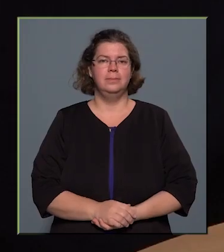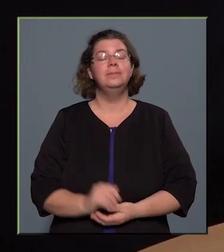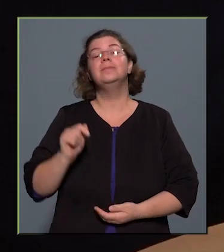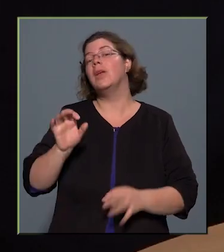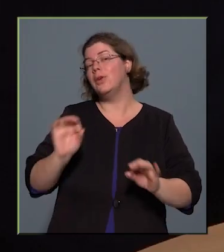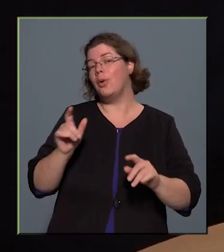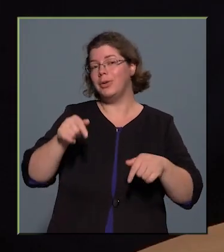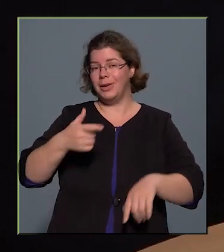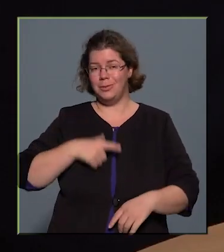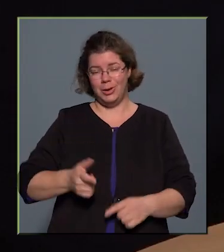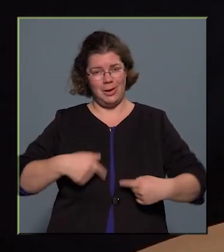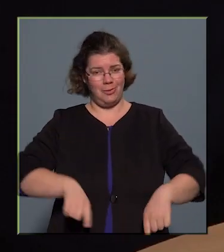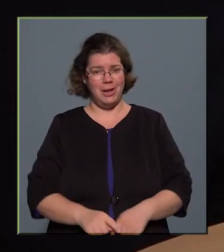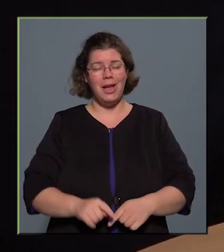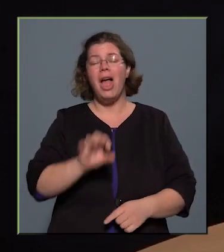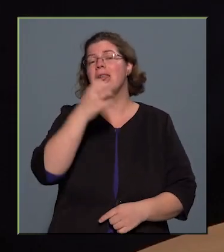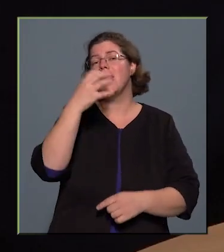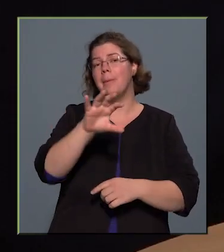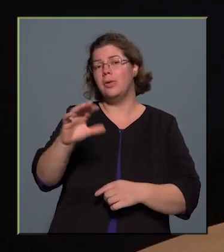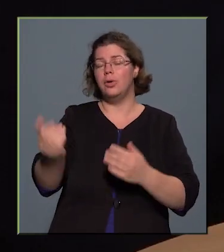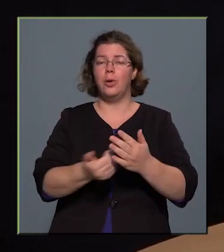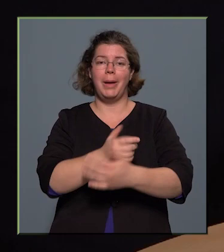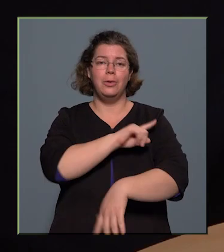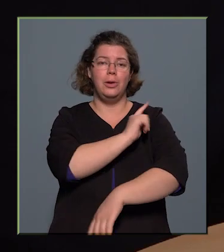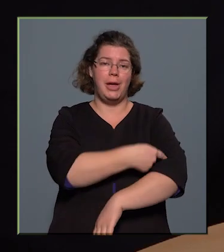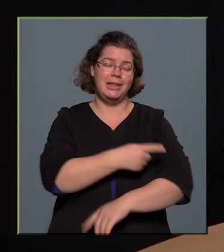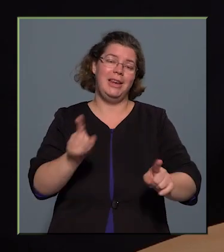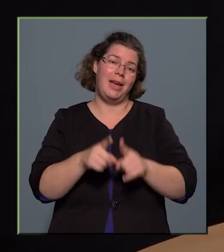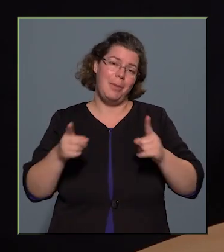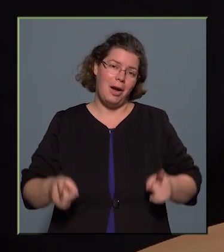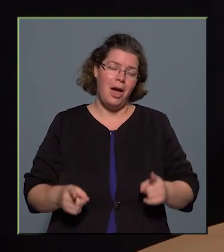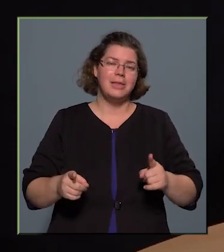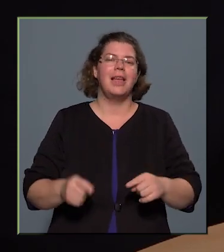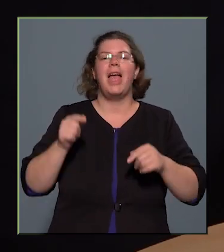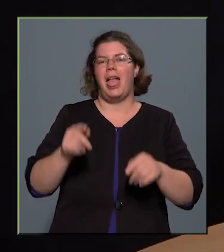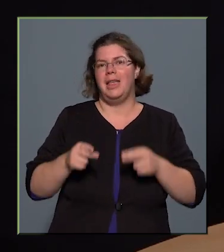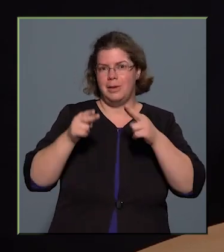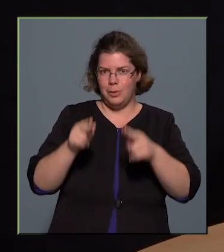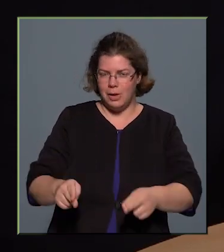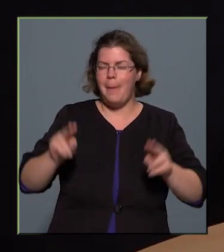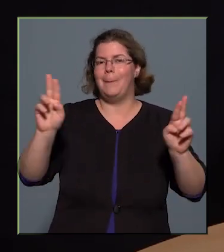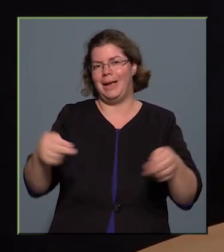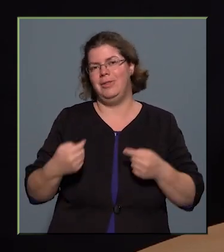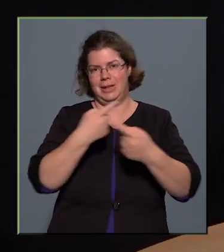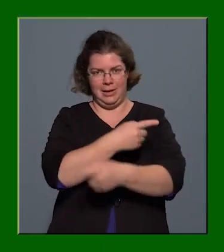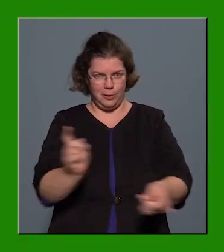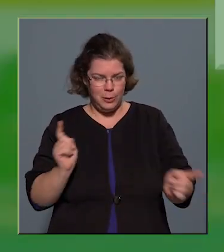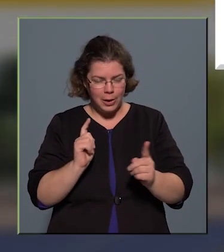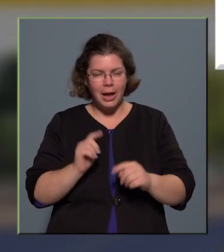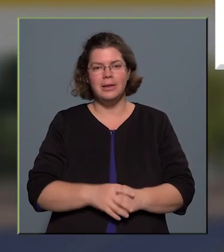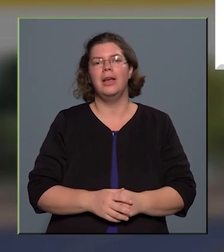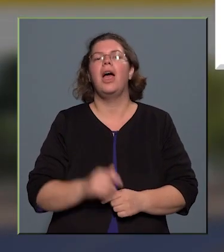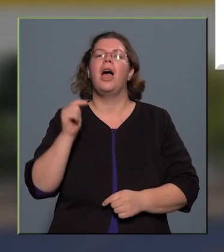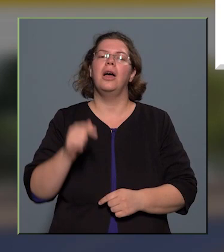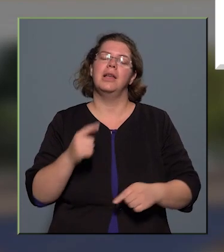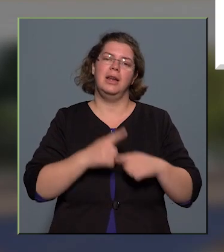Jó, hogy itt voltak velünk! A Napraforgó megújuló energiamagazin ezúttal meginvitálta önöket,